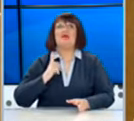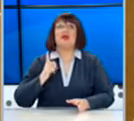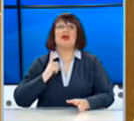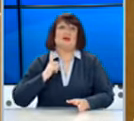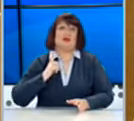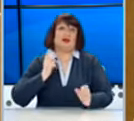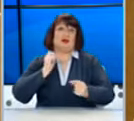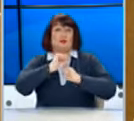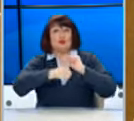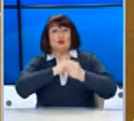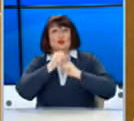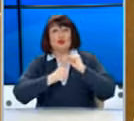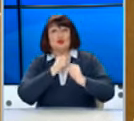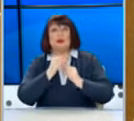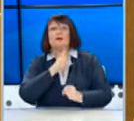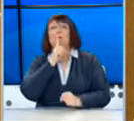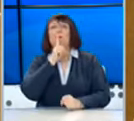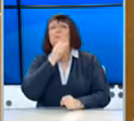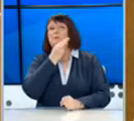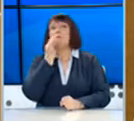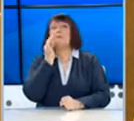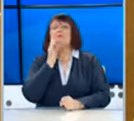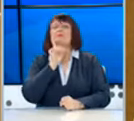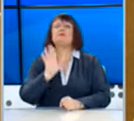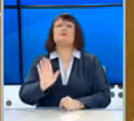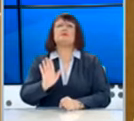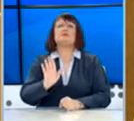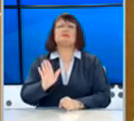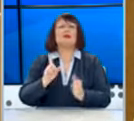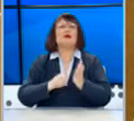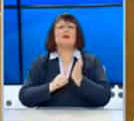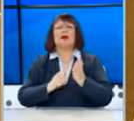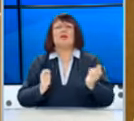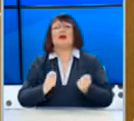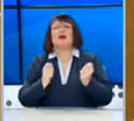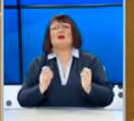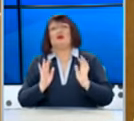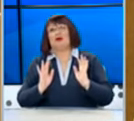προσπάθεια αποσιώπησης του τι πρέπει να γίνει.